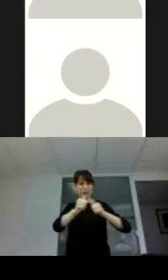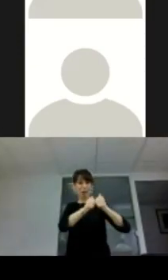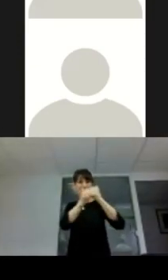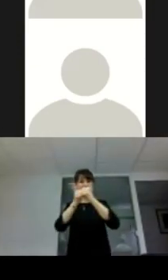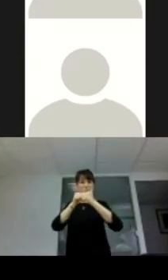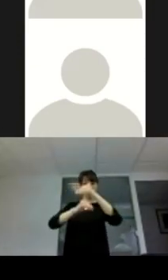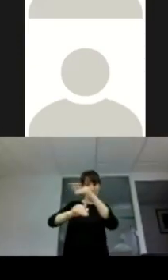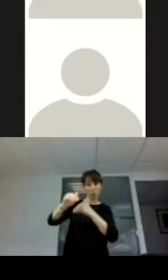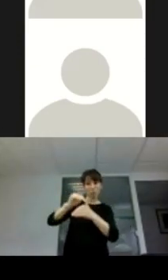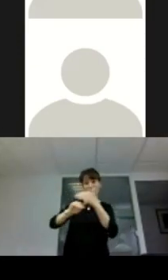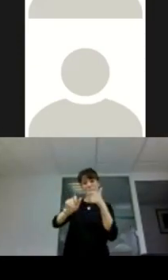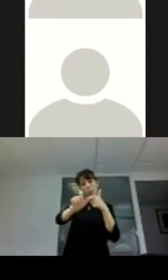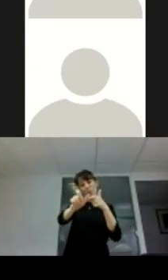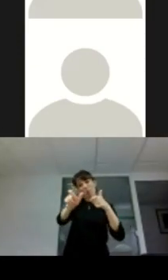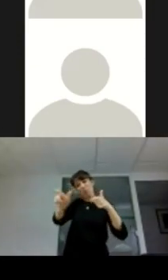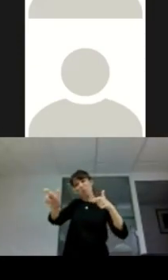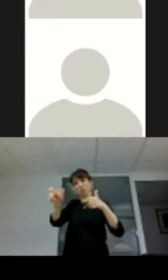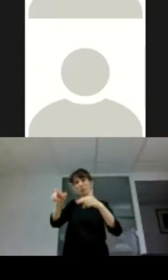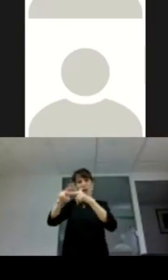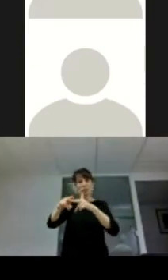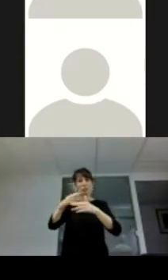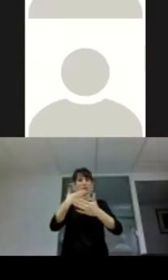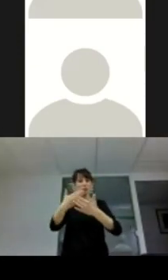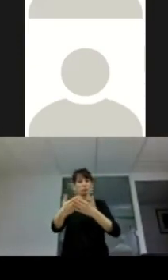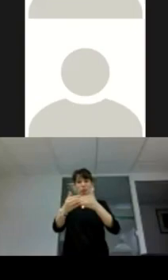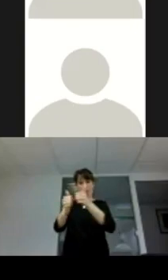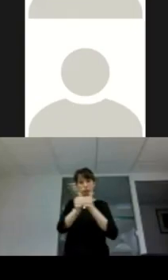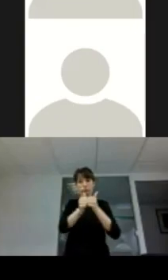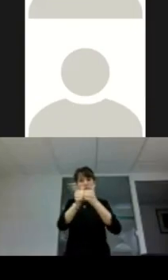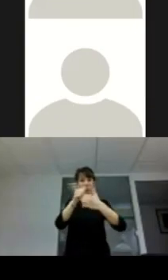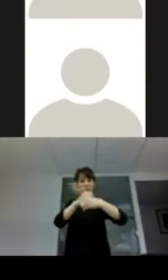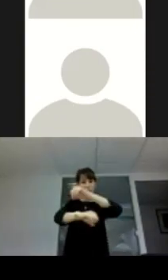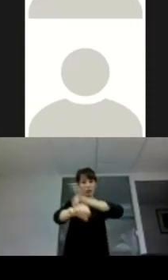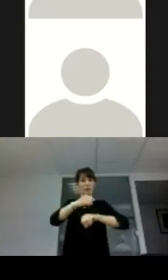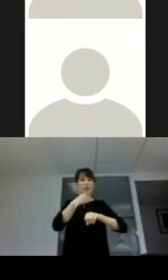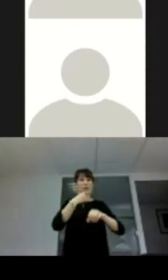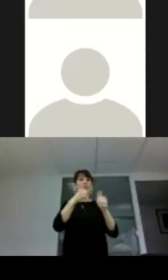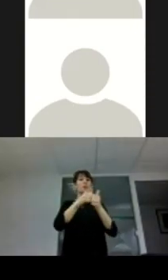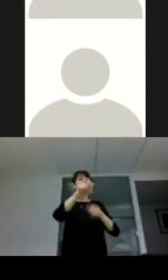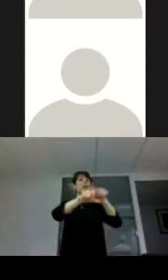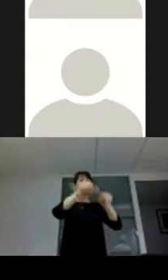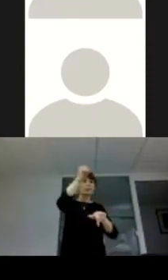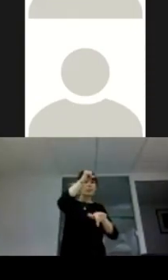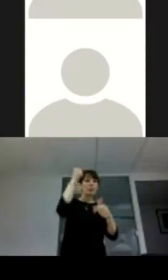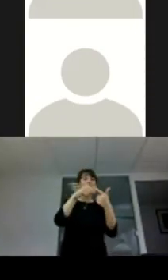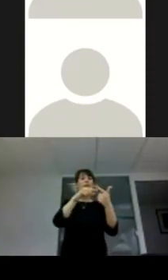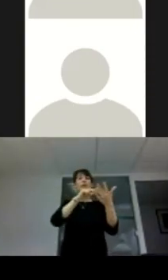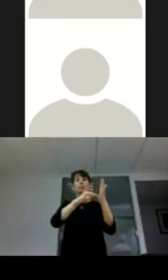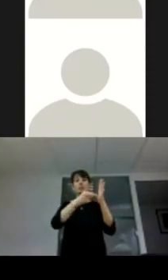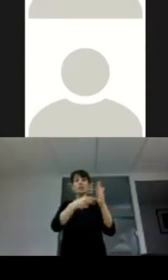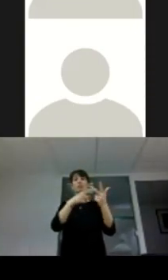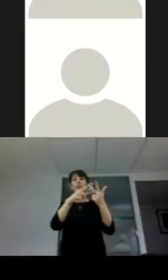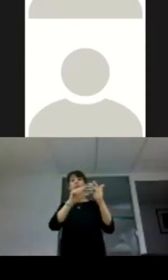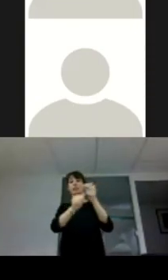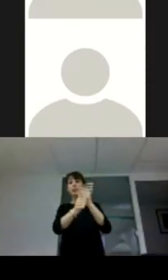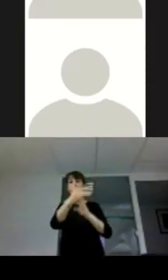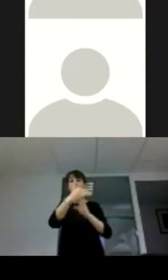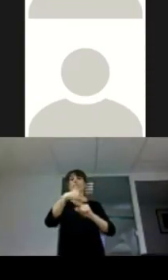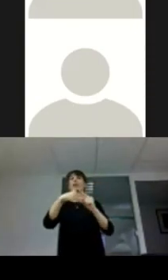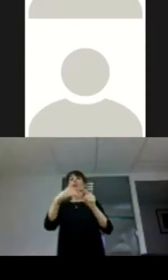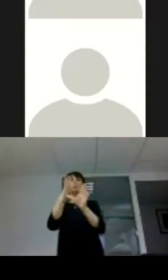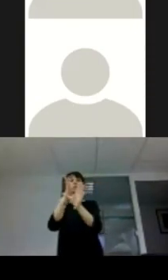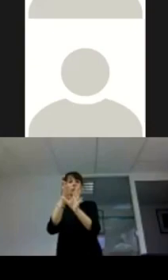a été mis en place avec le patient, avec les 5 professionnels qui sont l'infirmière, le médecin,